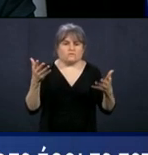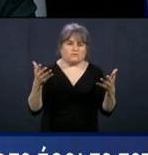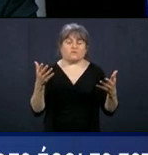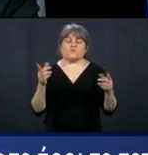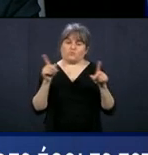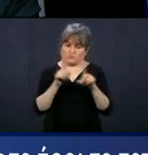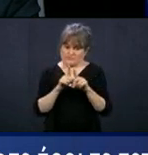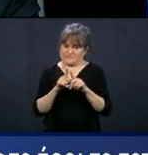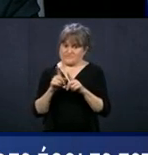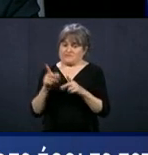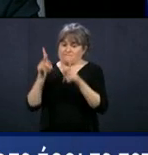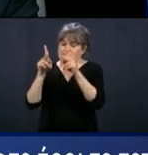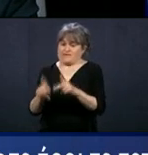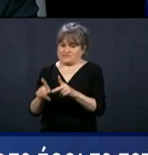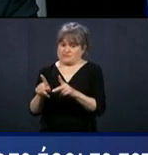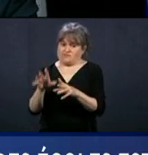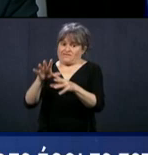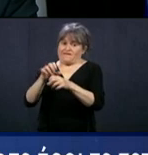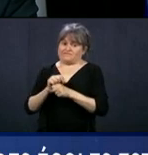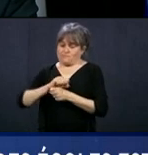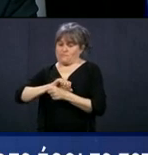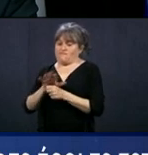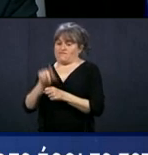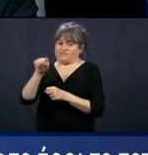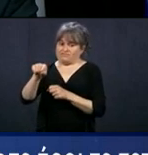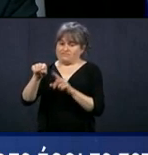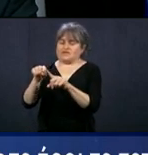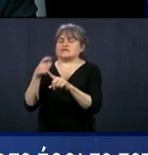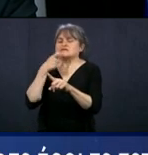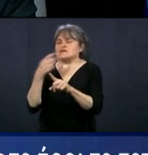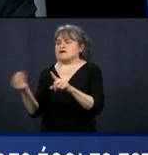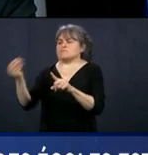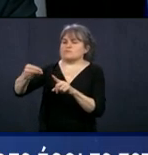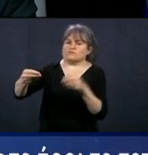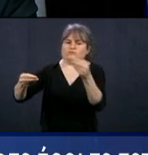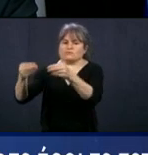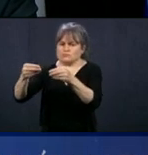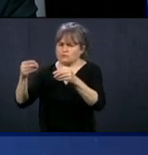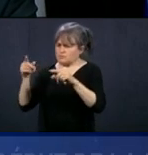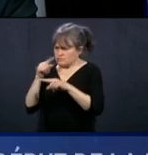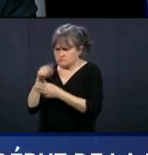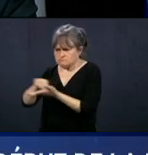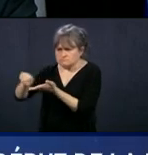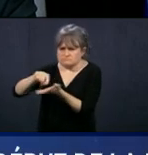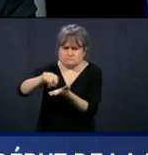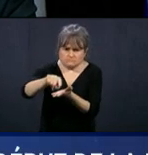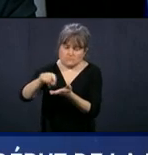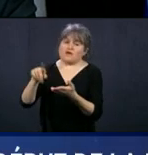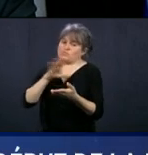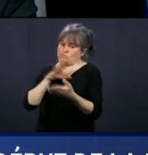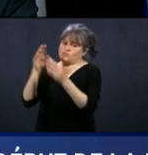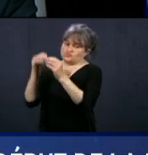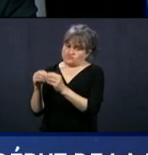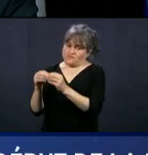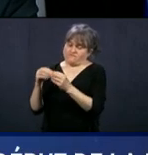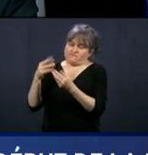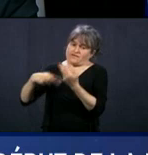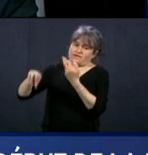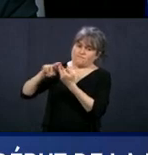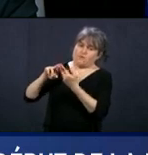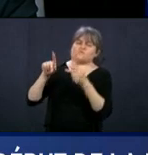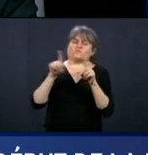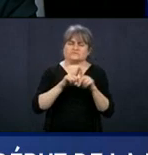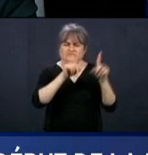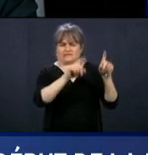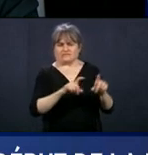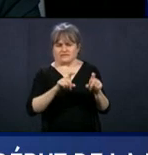information qui n'est pas de la même nature. Mais je tiens à vous dire qu'on a augmenté, particulièrement dans la région métropolitaine, il faut aussi que